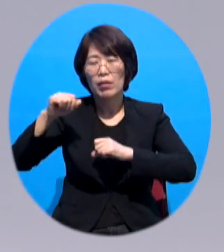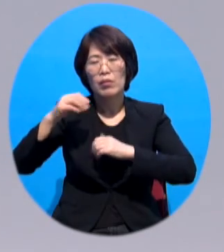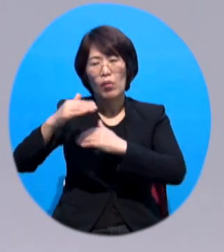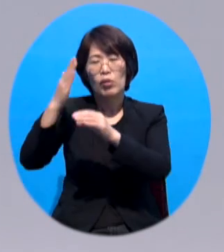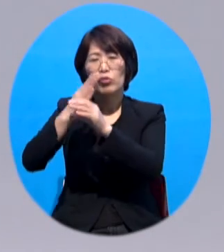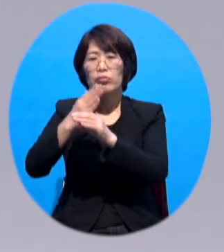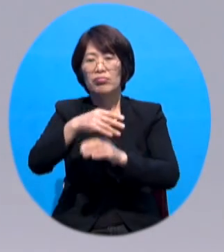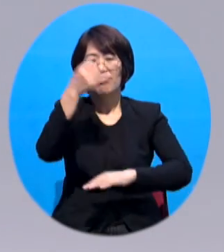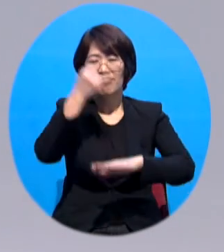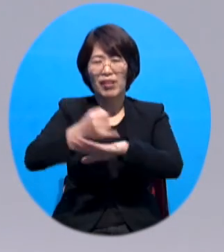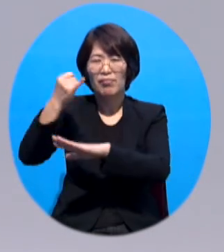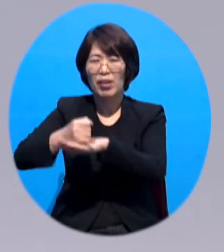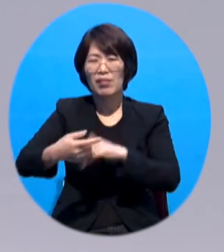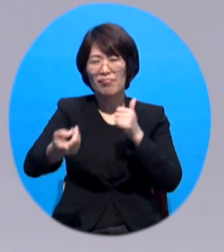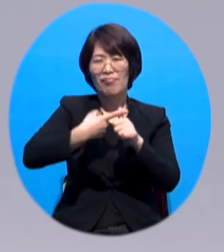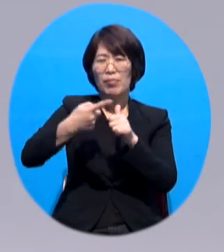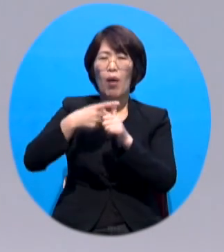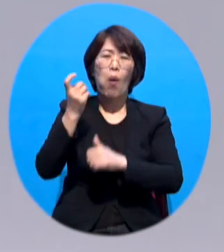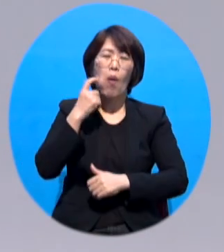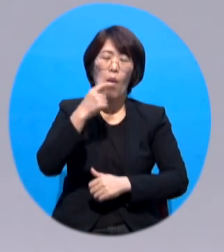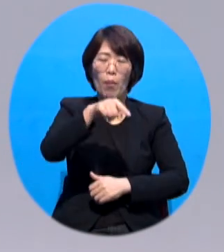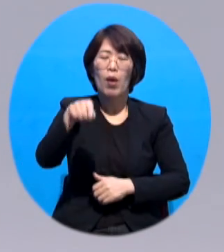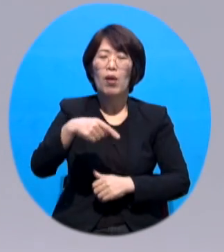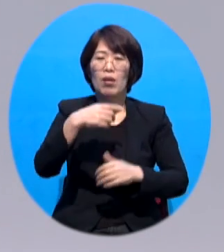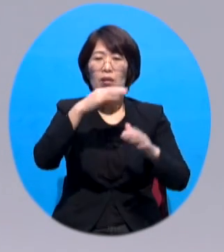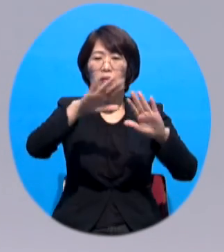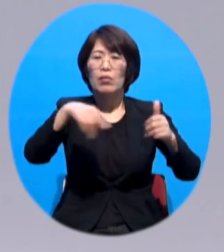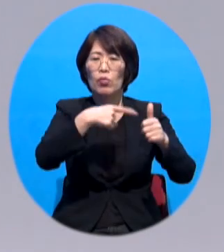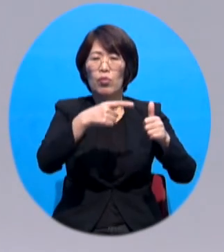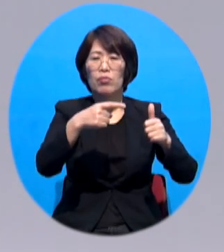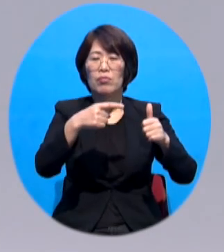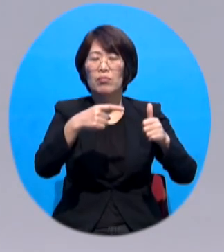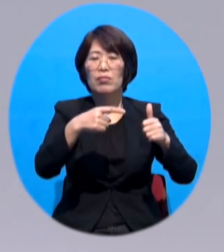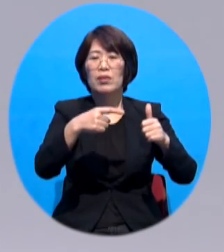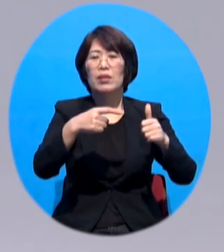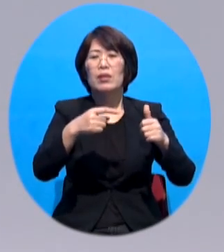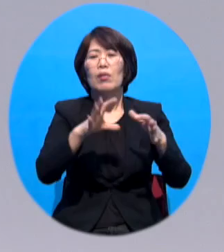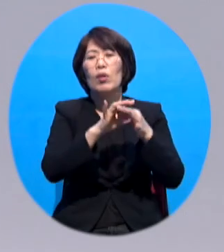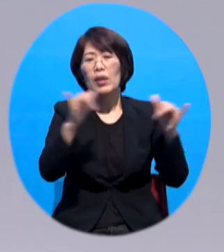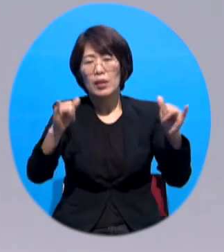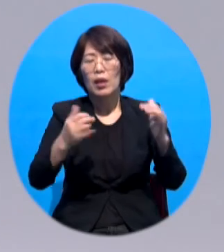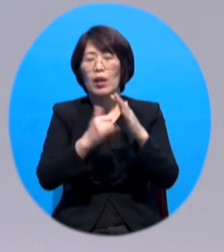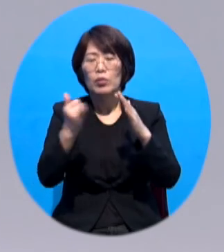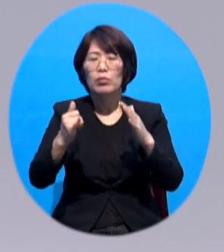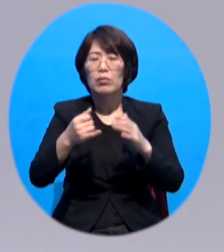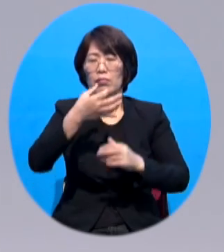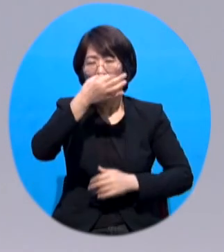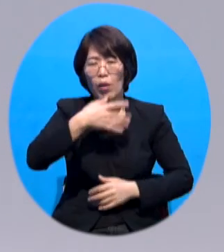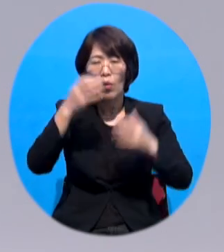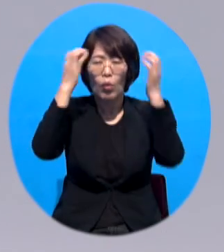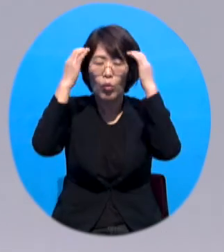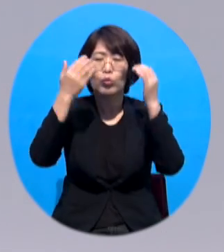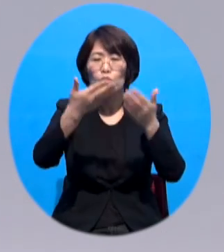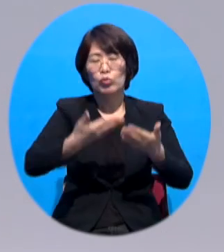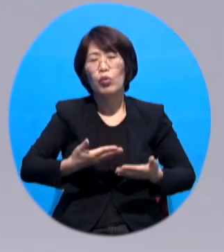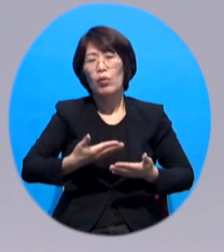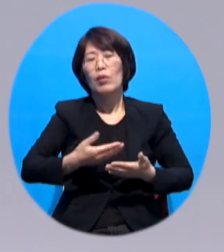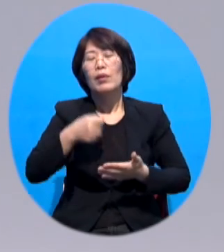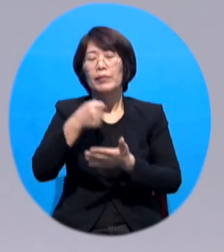하면서 허위 비방 그러면서 전담 교육 가족들을 힘들게 하고 그런 부분에 대해서 대단히 유감스럽게